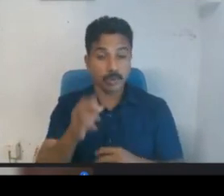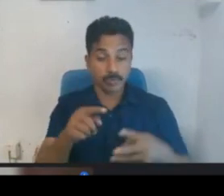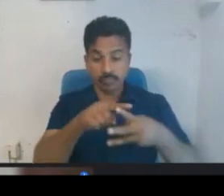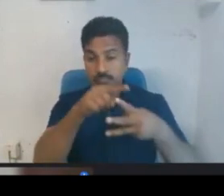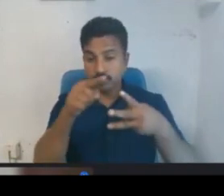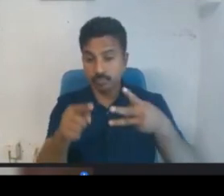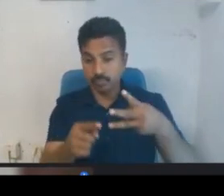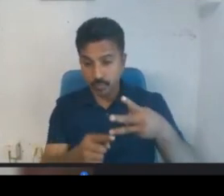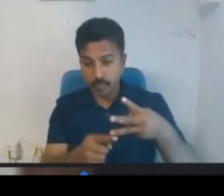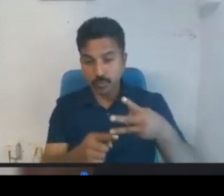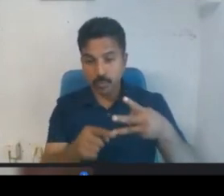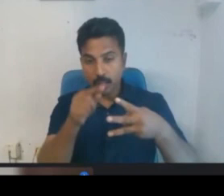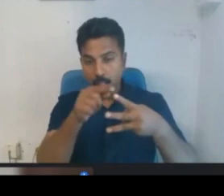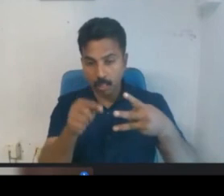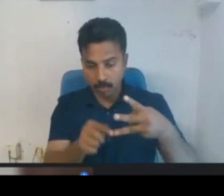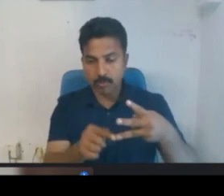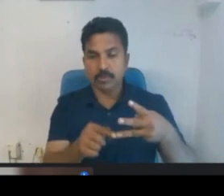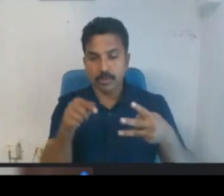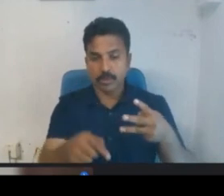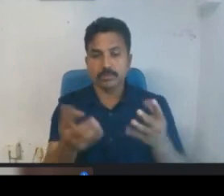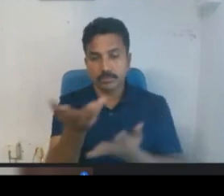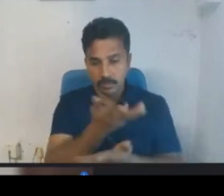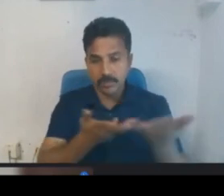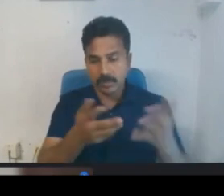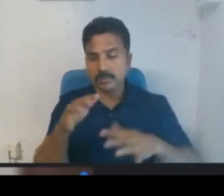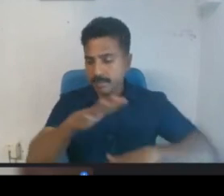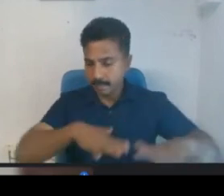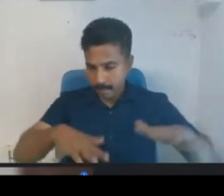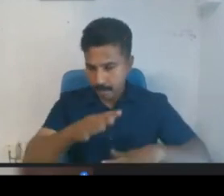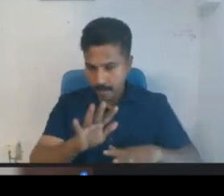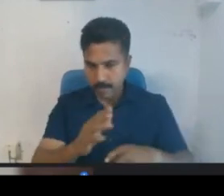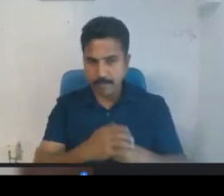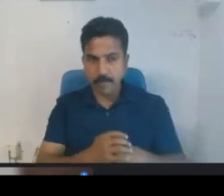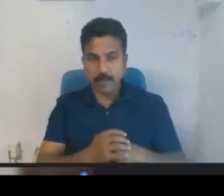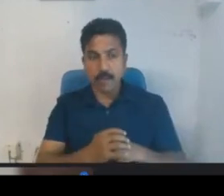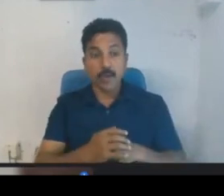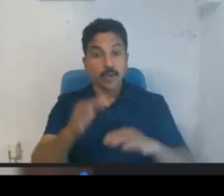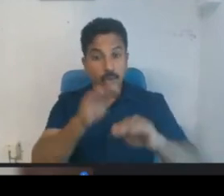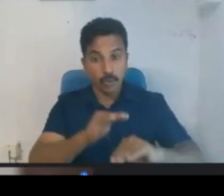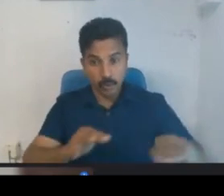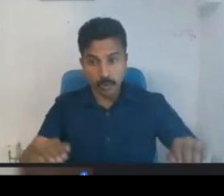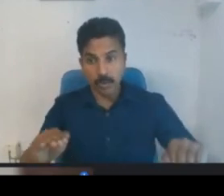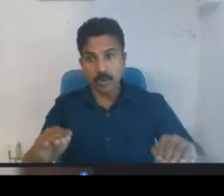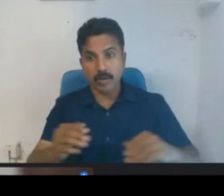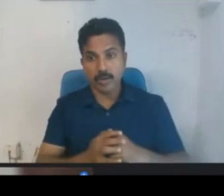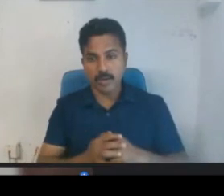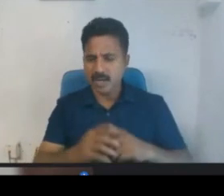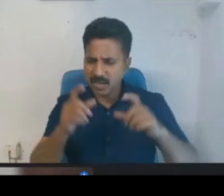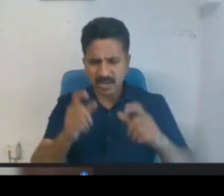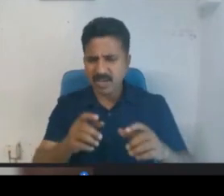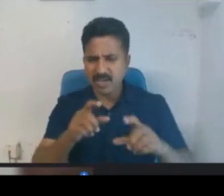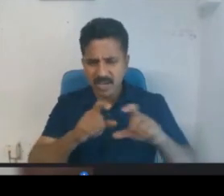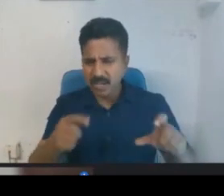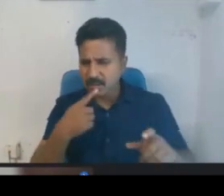പ്രധാനമായിട്ടും ഞാൻ 3 തരത്തിലാണ് ഈ ഒരു സെഷൻ കൈകാര്യം ചെയ്യാൻ ഉദ്ദേശിക്കുന്നത്. ഭിന്നശേഷി കുട്ടികളുടെ കൃത്യമായി ഞാനത്